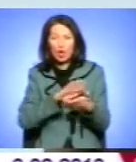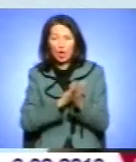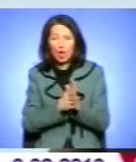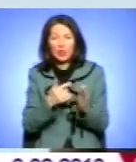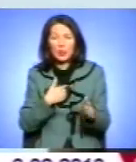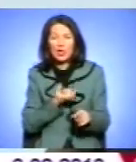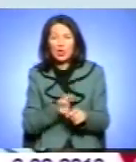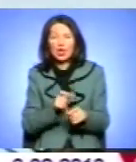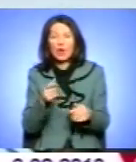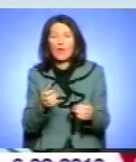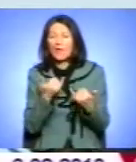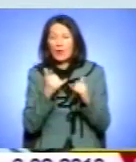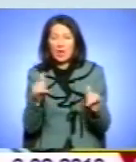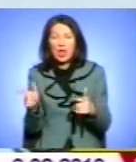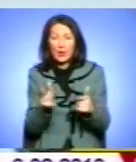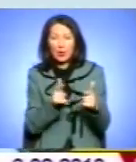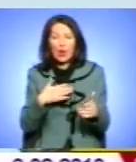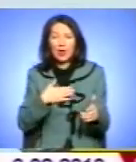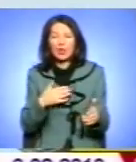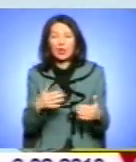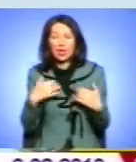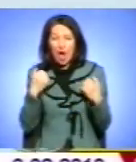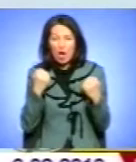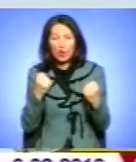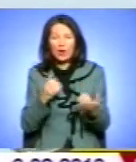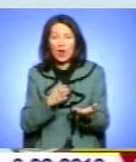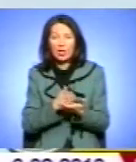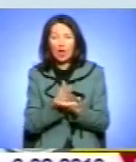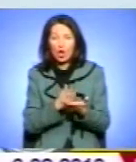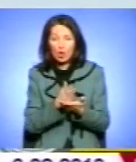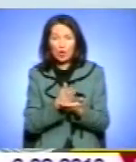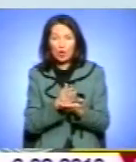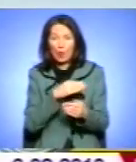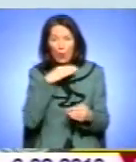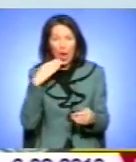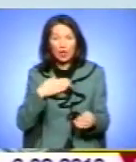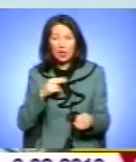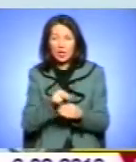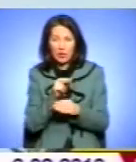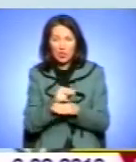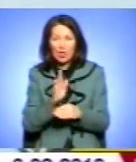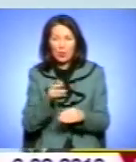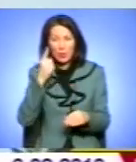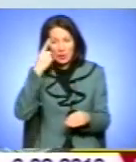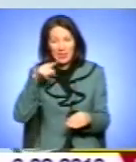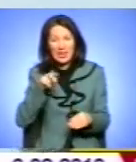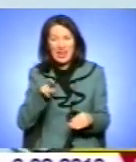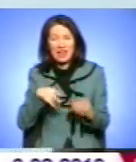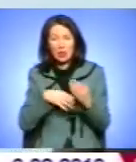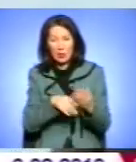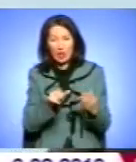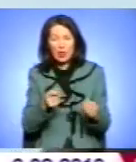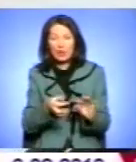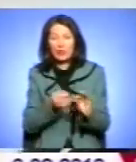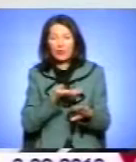підготовка наших рятувальних служб. Ну, багато нас навчили, ми тепер будемо знати, як допомогти людям в